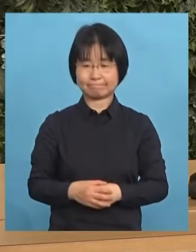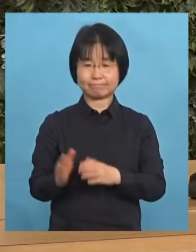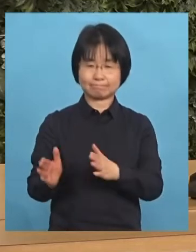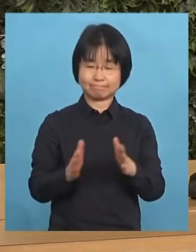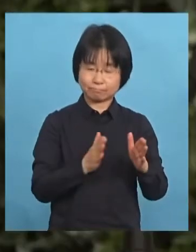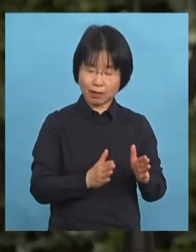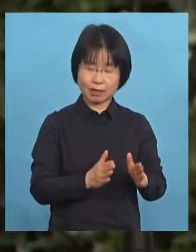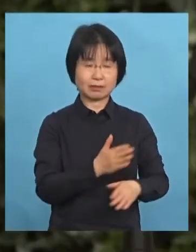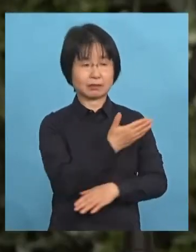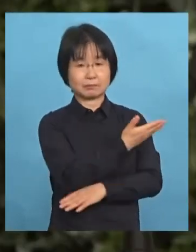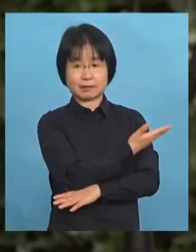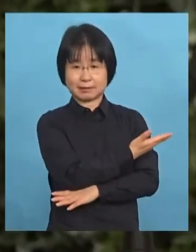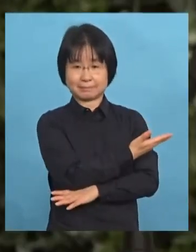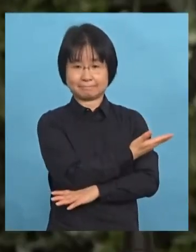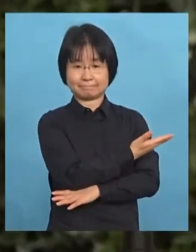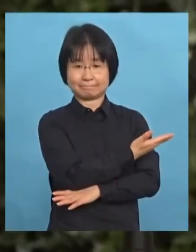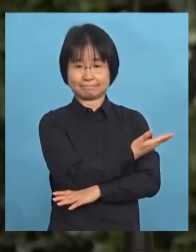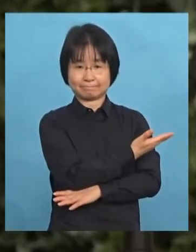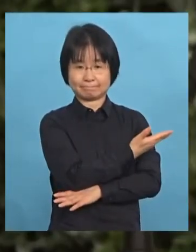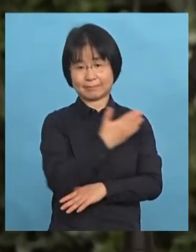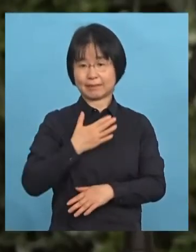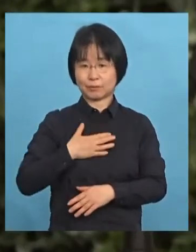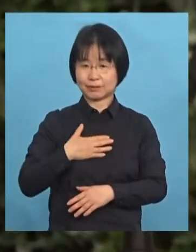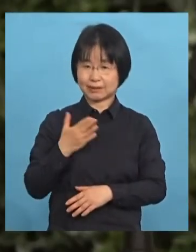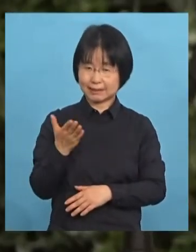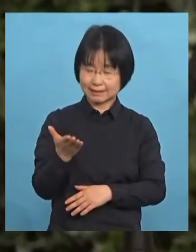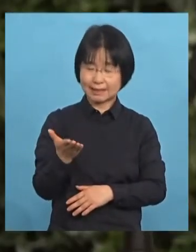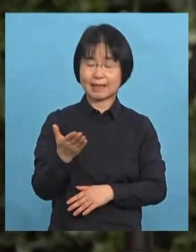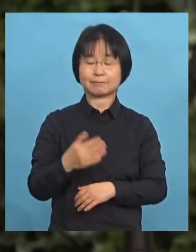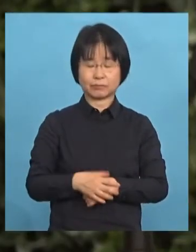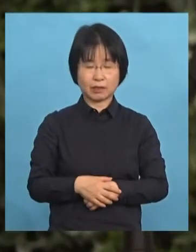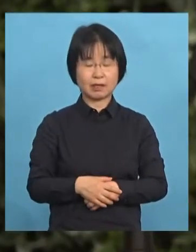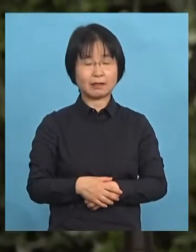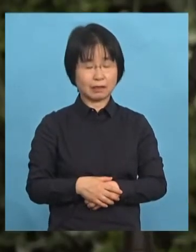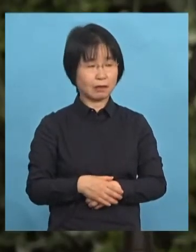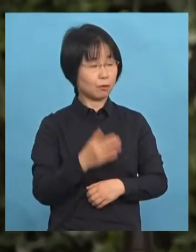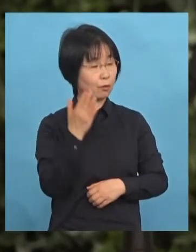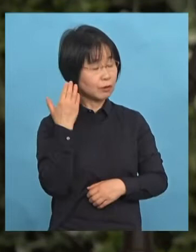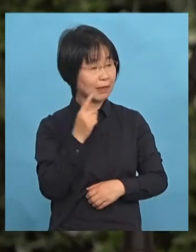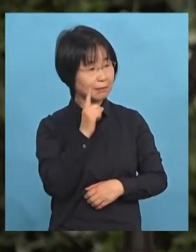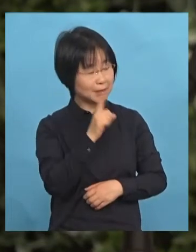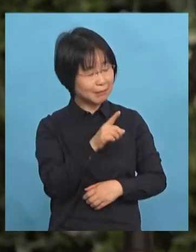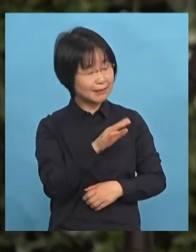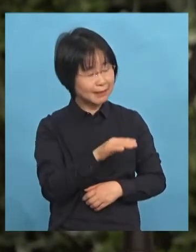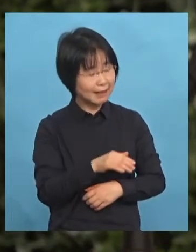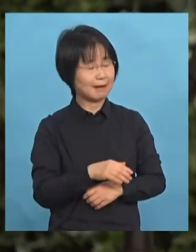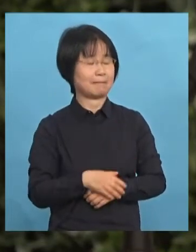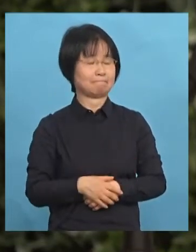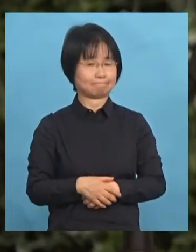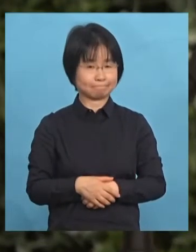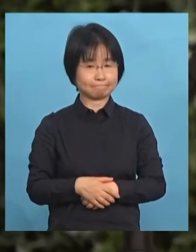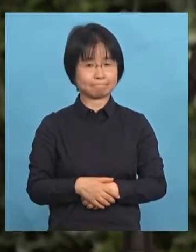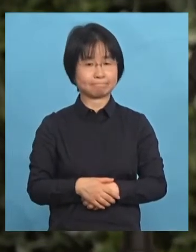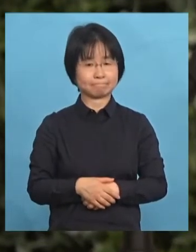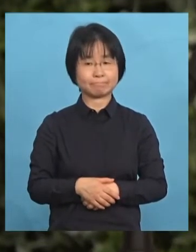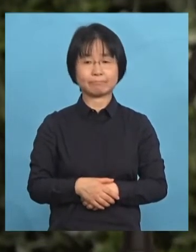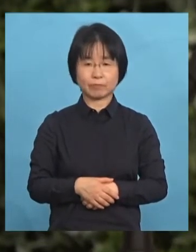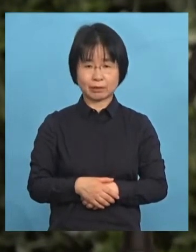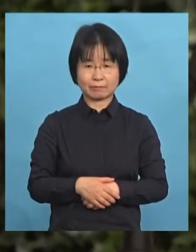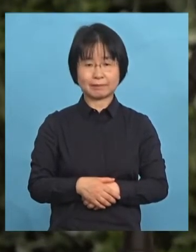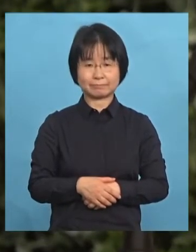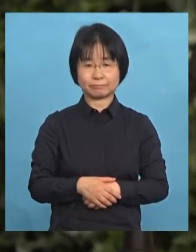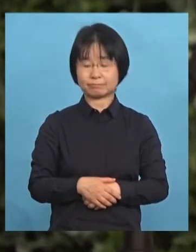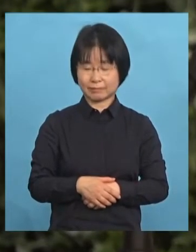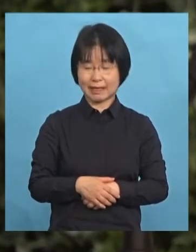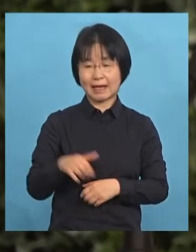森田さん、こちらのマークご存知ですか？ ちょうどそれをつけている方をこの前見かけました。 はい、これ